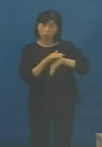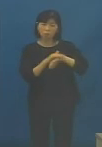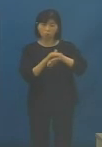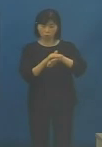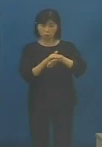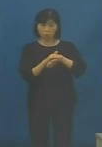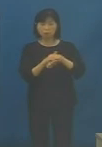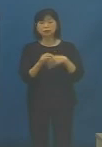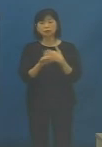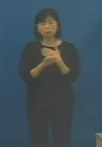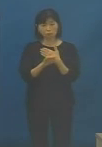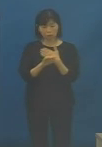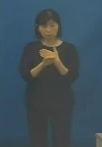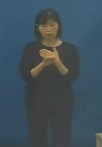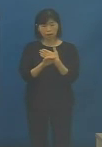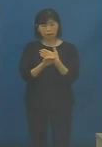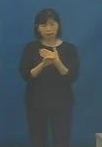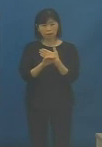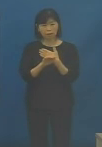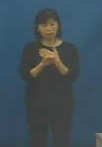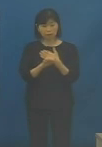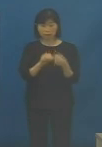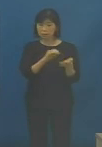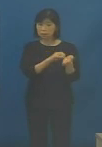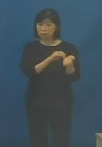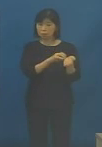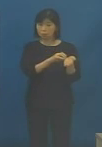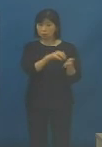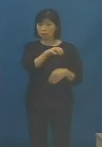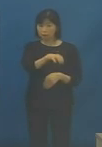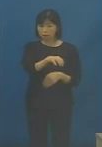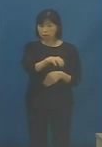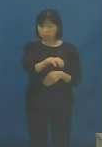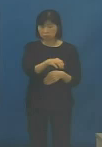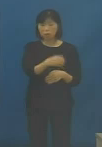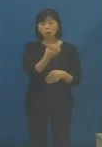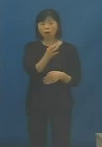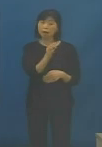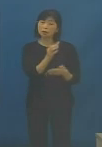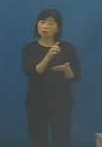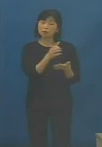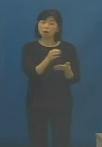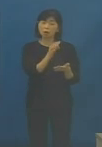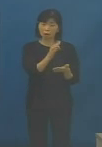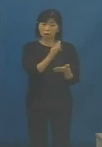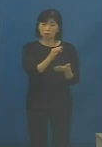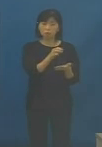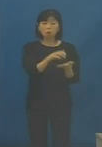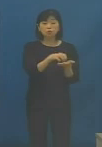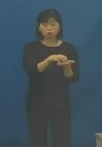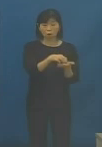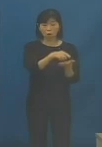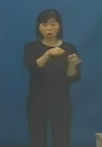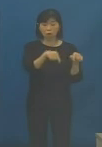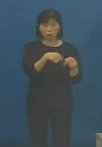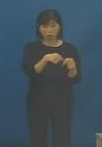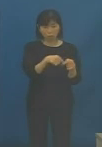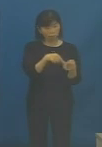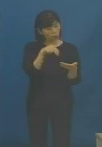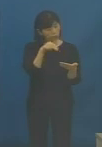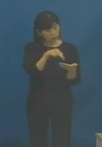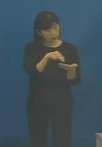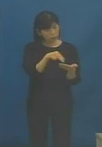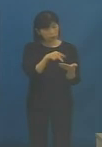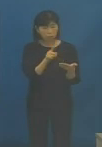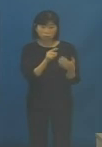レセプトっていうか医療機関で領収書が出てきますよね。でああいうのを読み解くことで、どういう治療をしたかっていうのは分かるわ